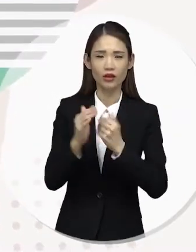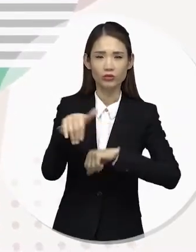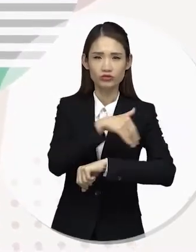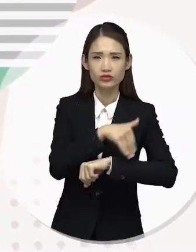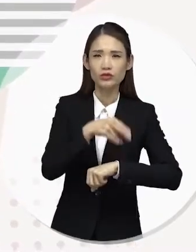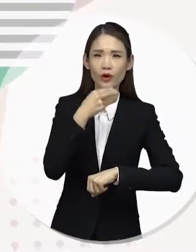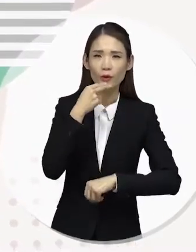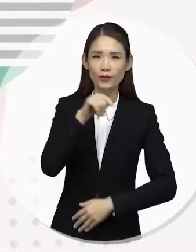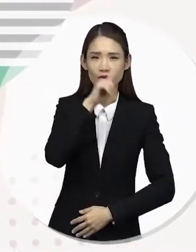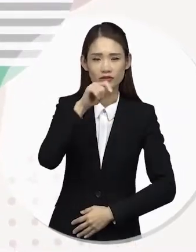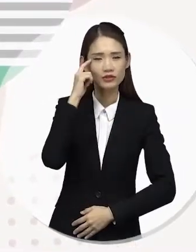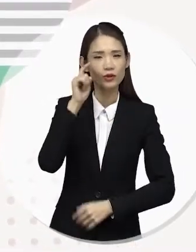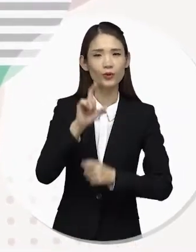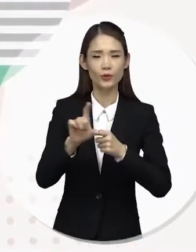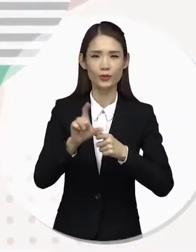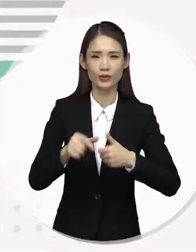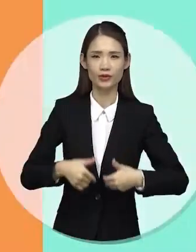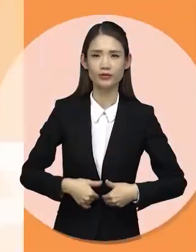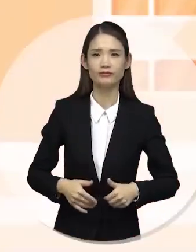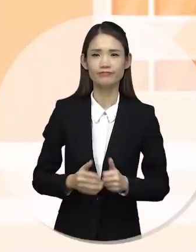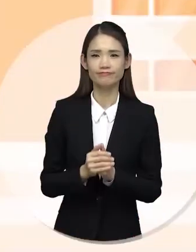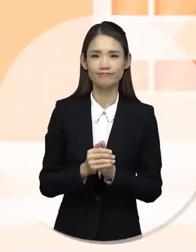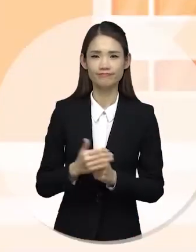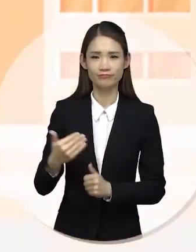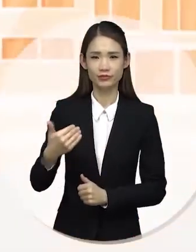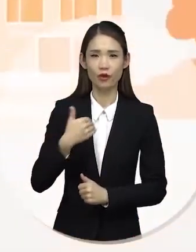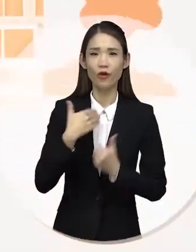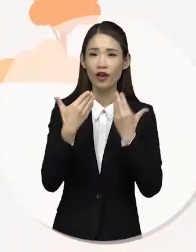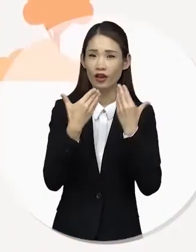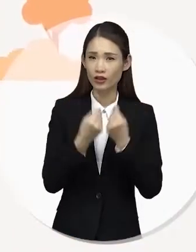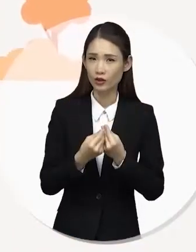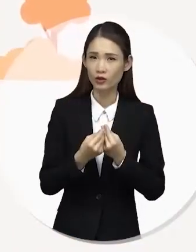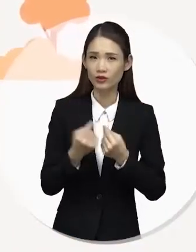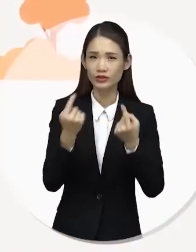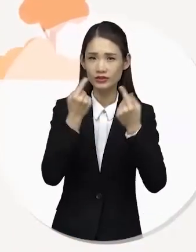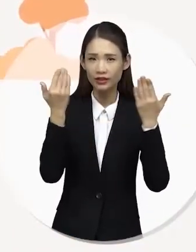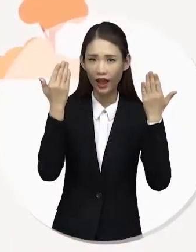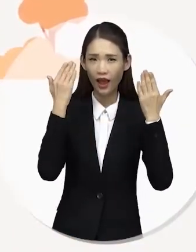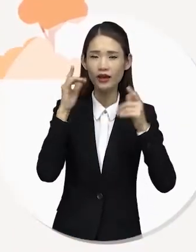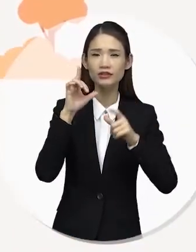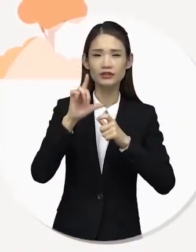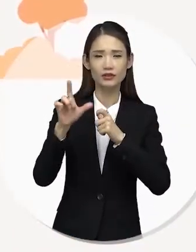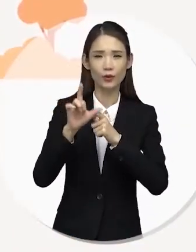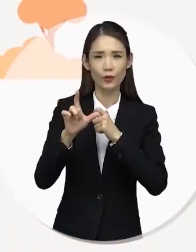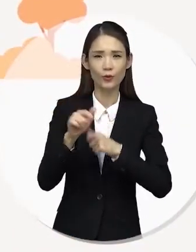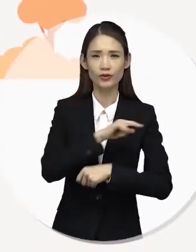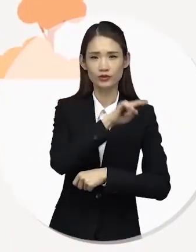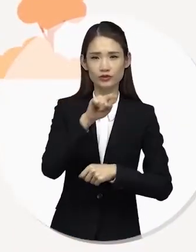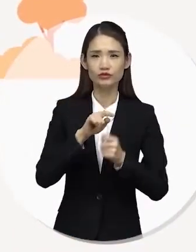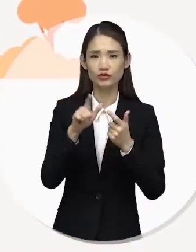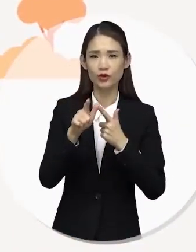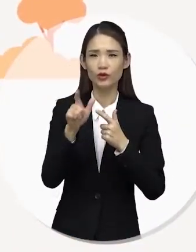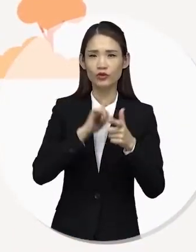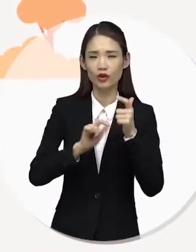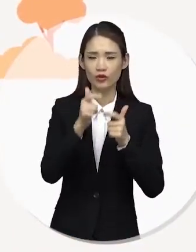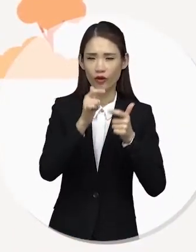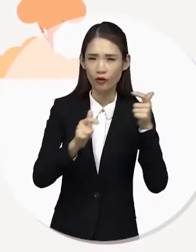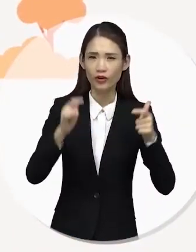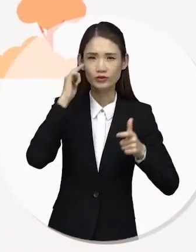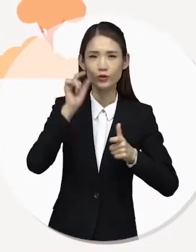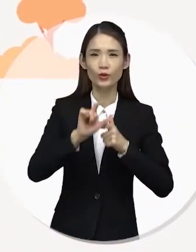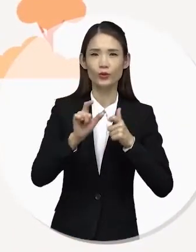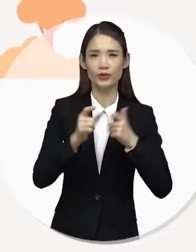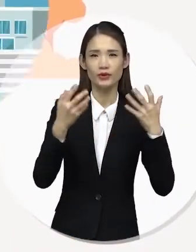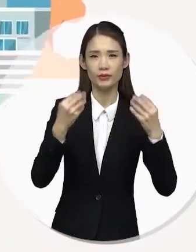나에게 불편하지 않을까를 먼저 고민합니다. 저의 경우 대학생들이 고민하는 많은 문제 중에 조금 더